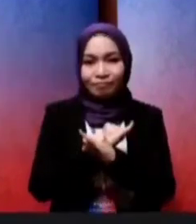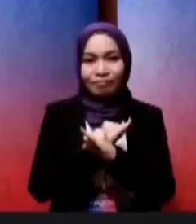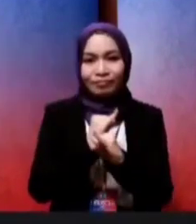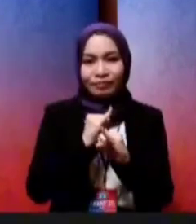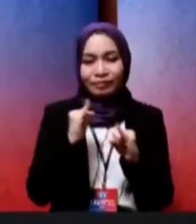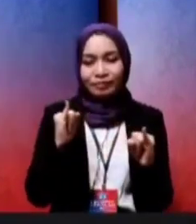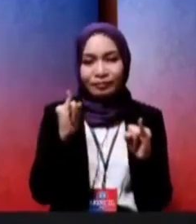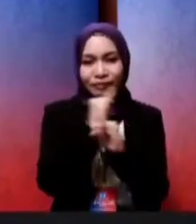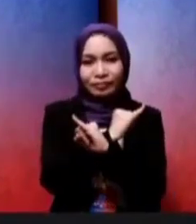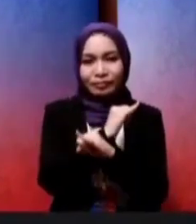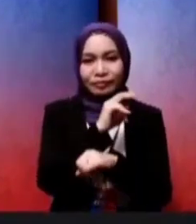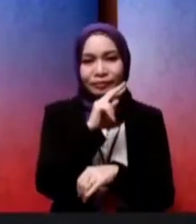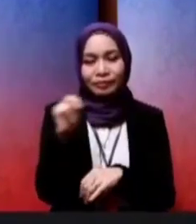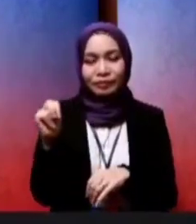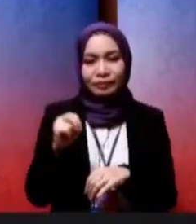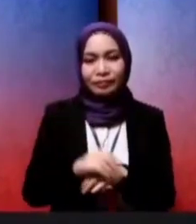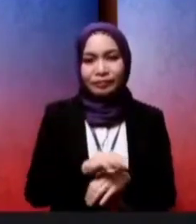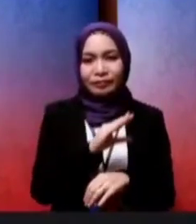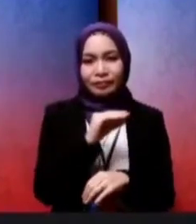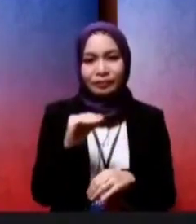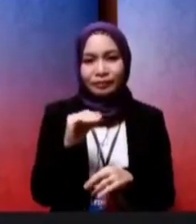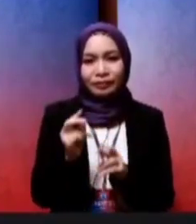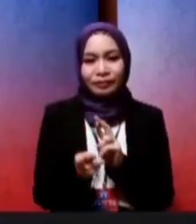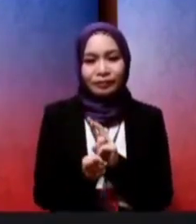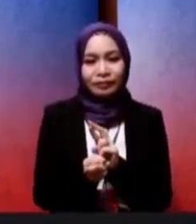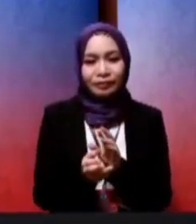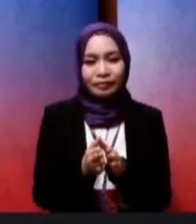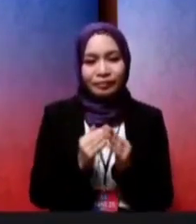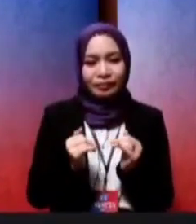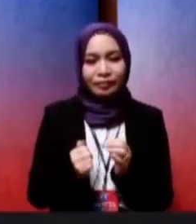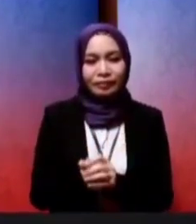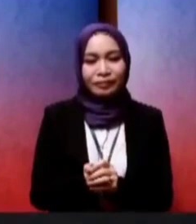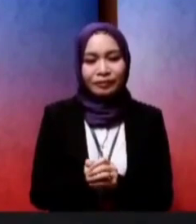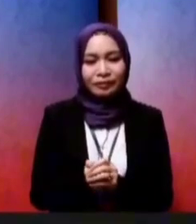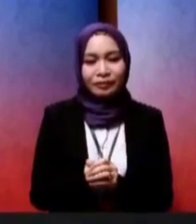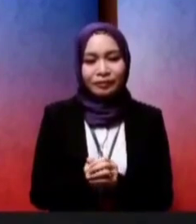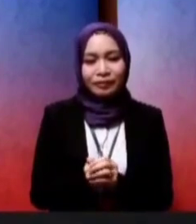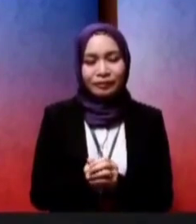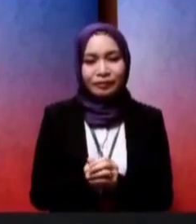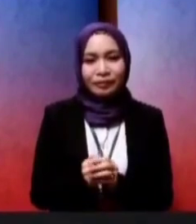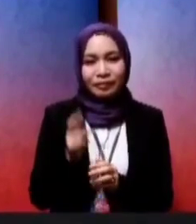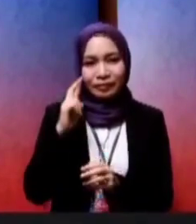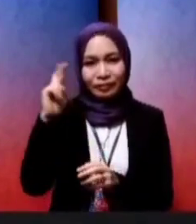Madani Alhamdulillah saudarasaudari dah lama saya tak berucap